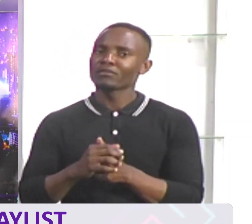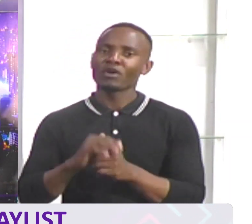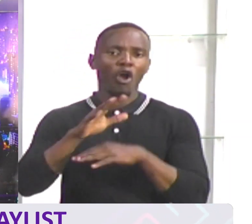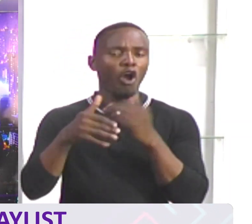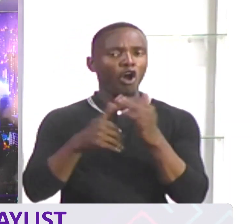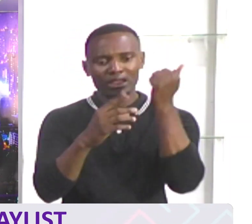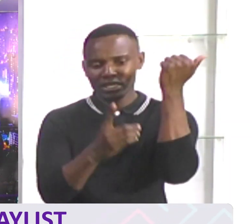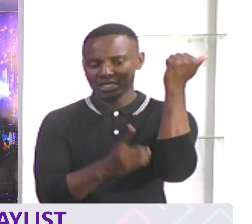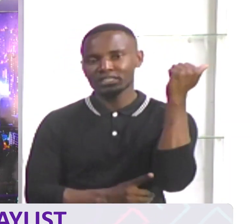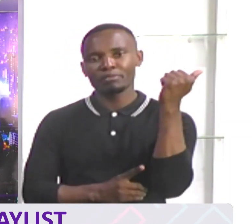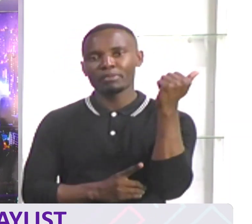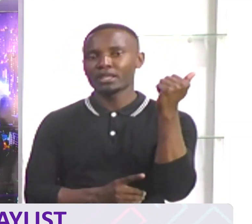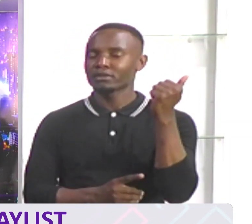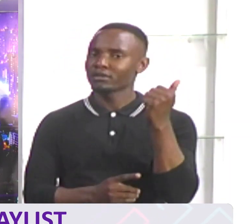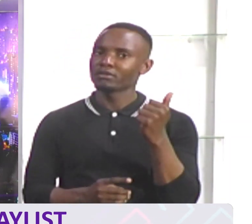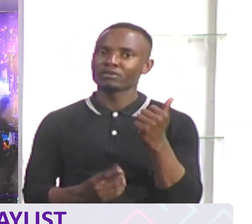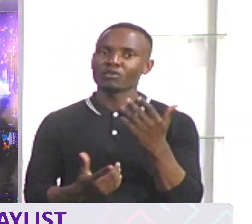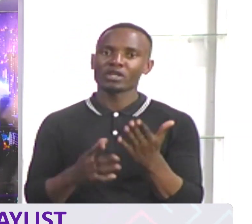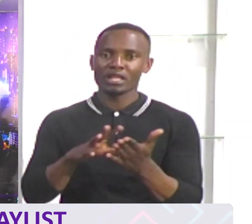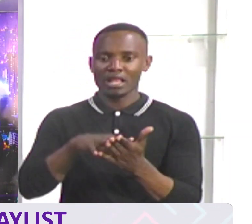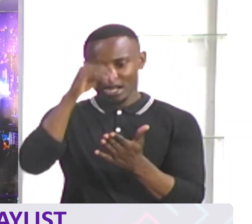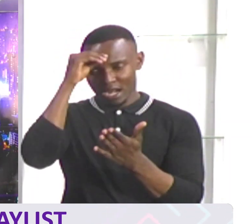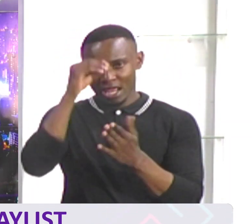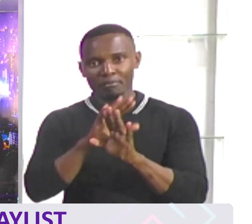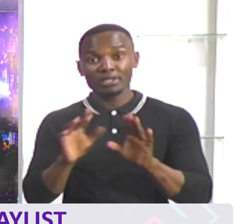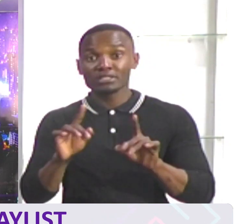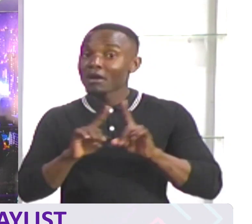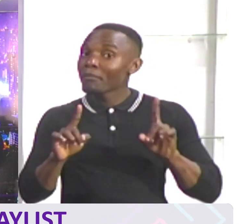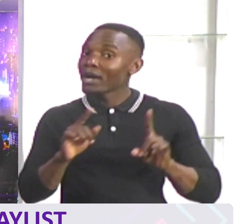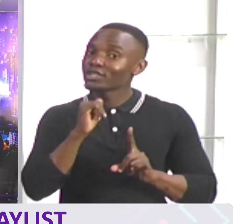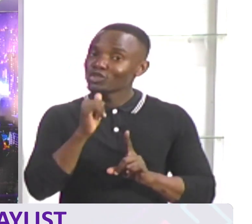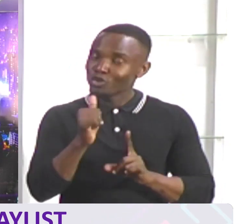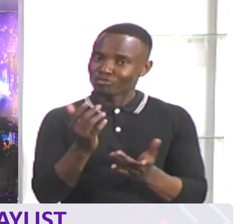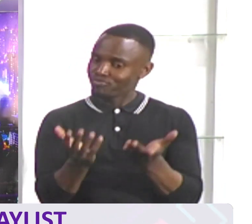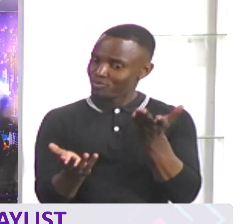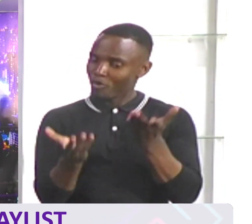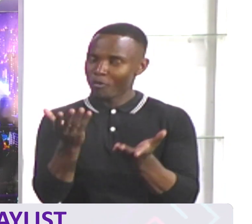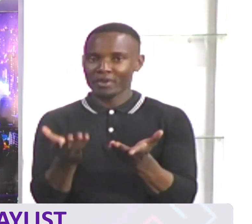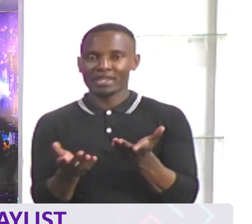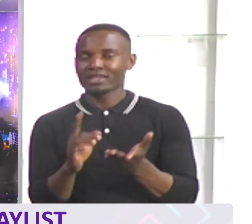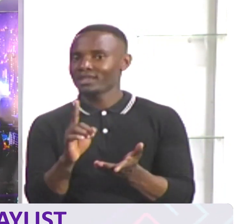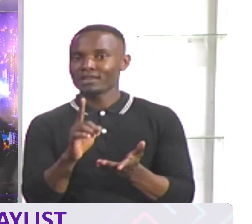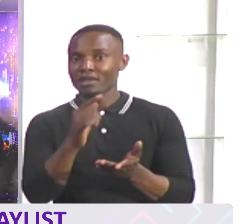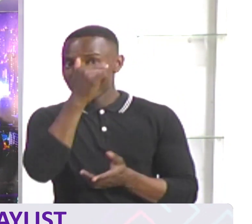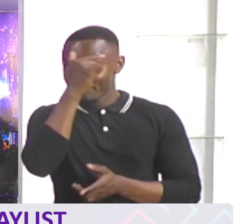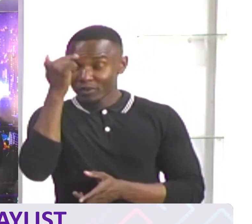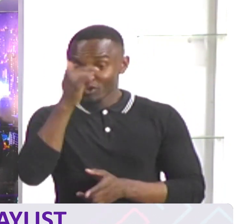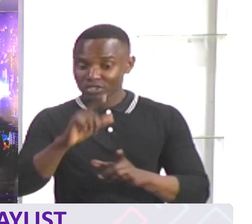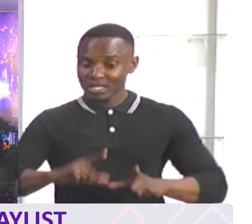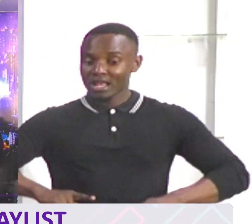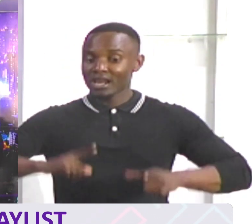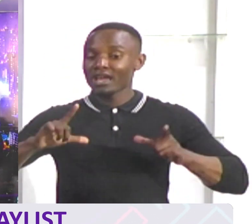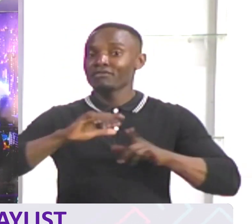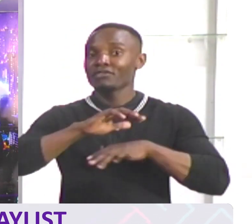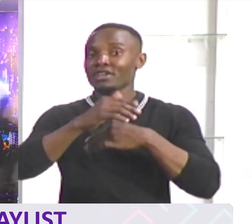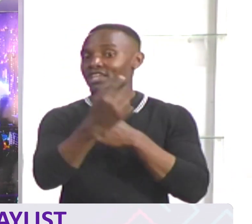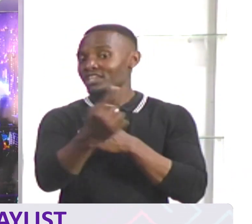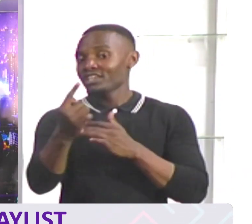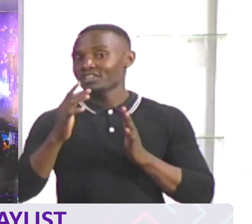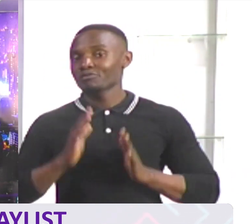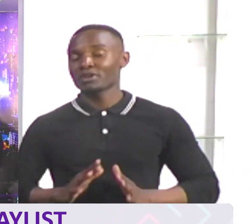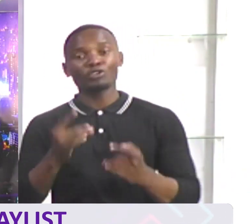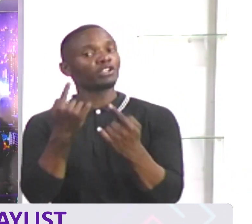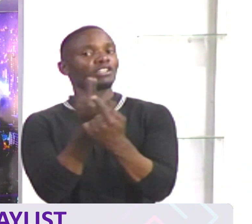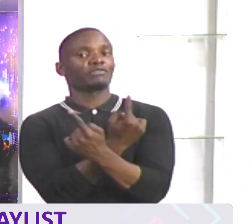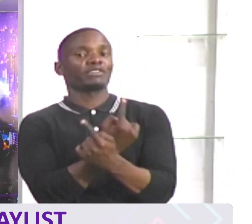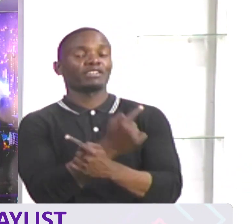disciplines zenyewe ziko alive. Ndio. Lakini sasa tunajicompare kama yeye zii. Lafu kila mtu kuna bukeke tofauti. Au sio? So,